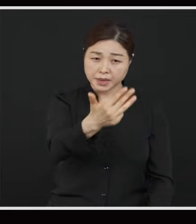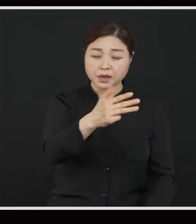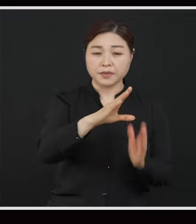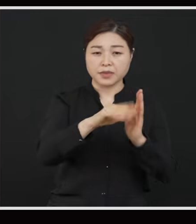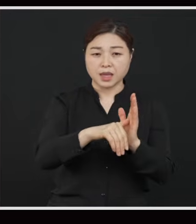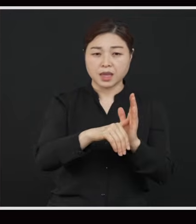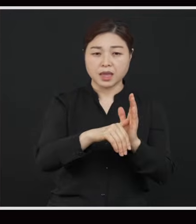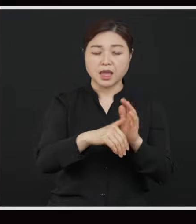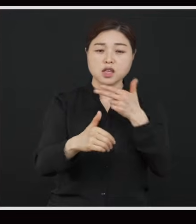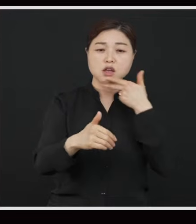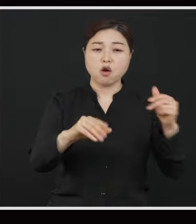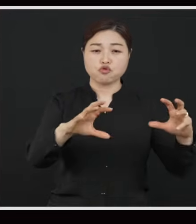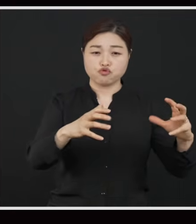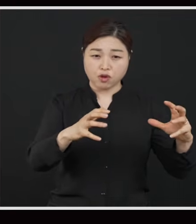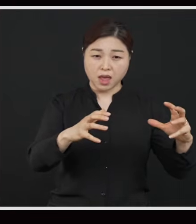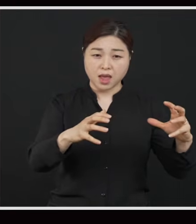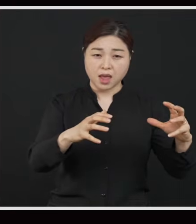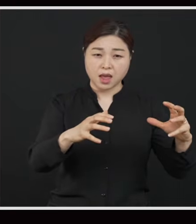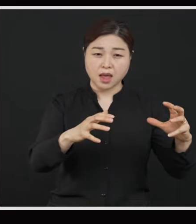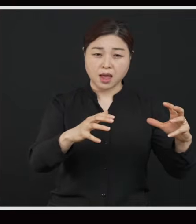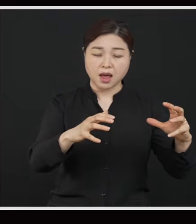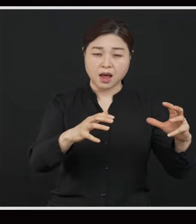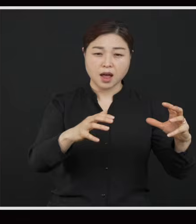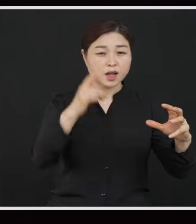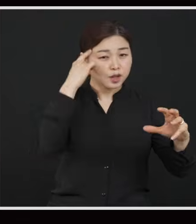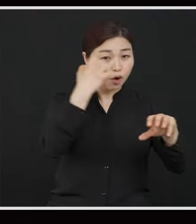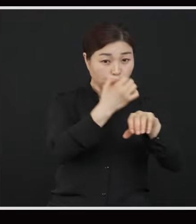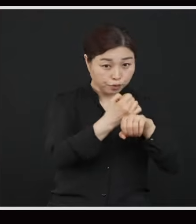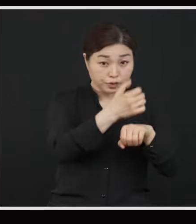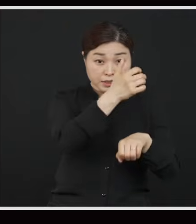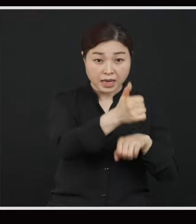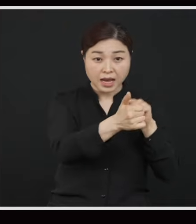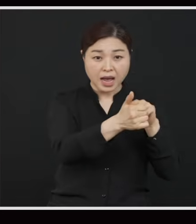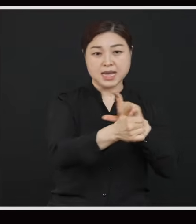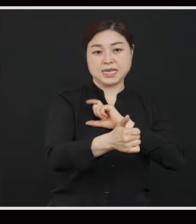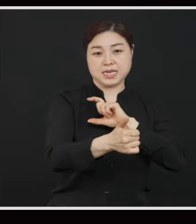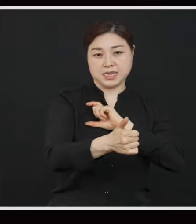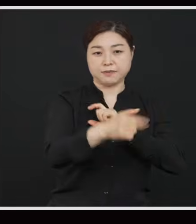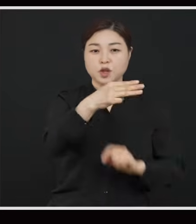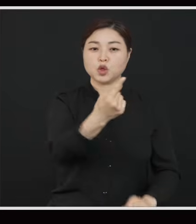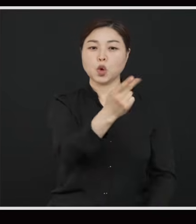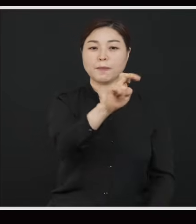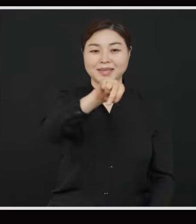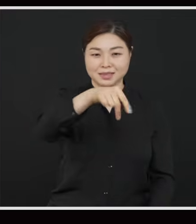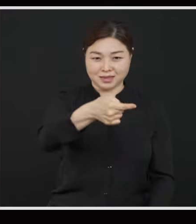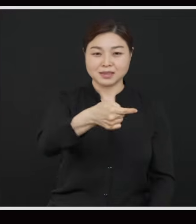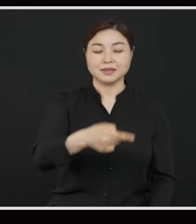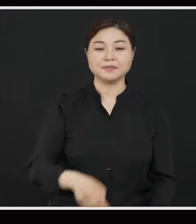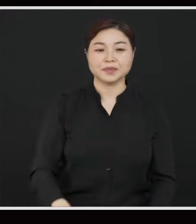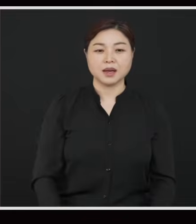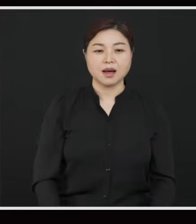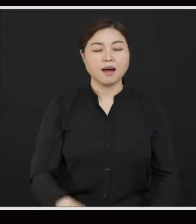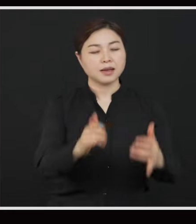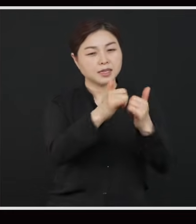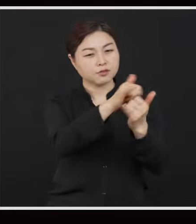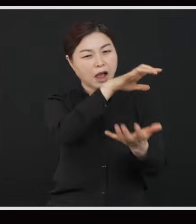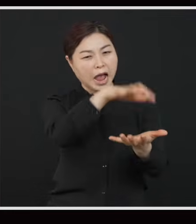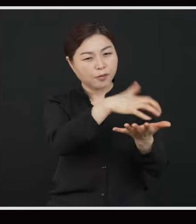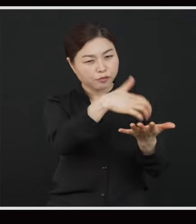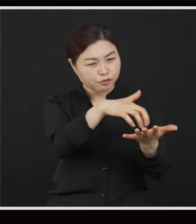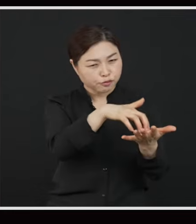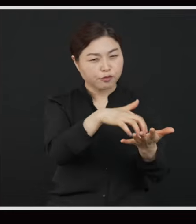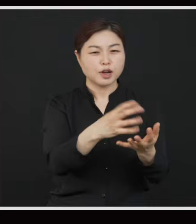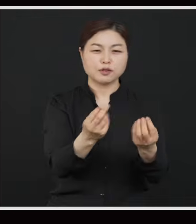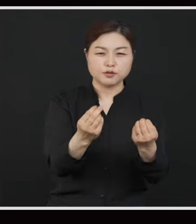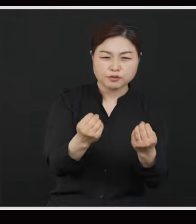1798년에 영국의 아주 이 학자가 토마스 말터스라는 학자가 나타나가지고 인구